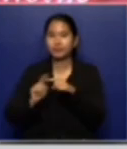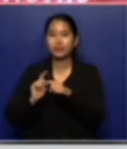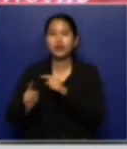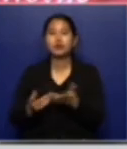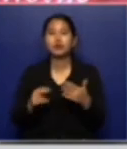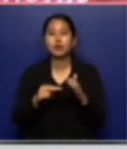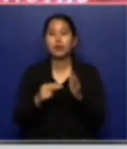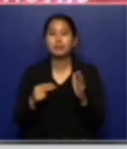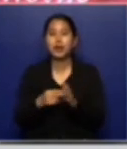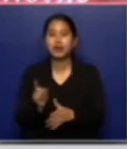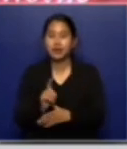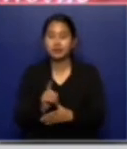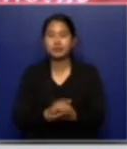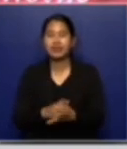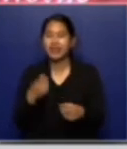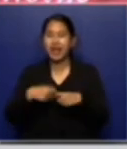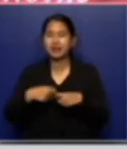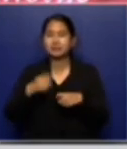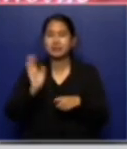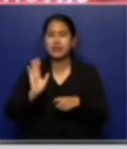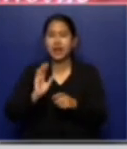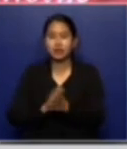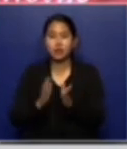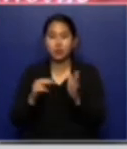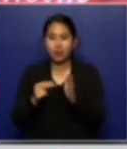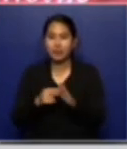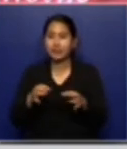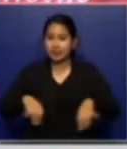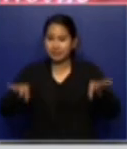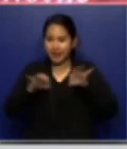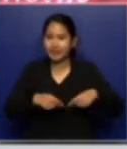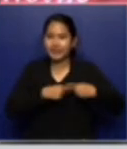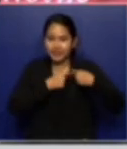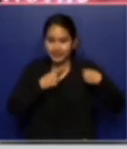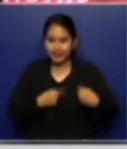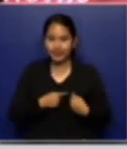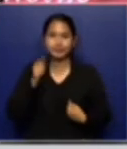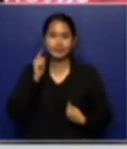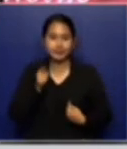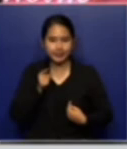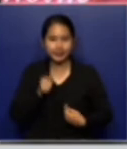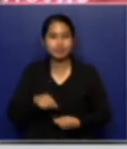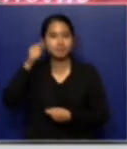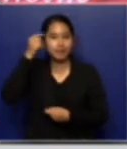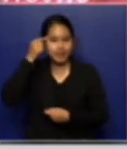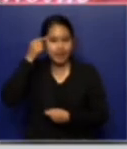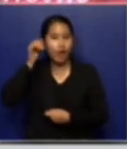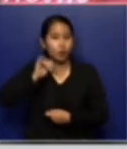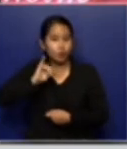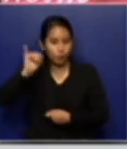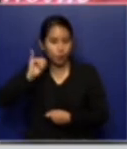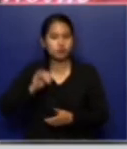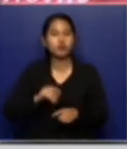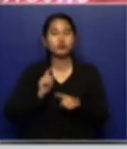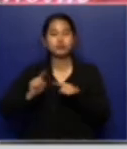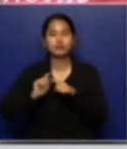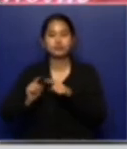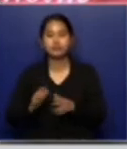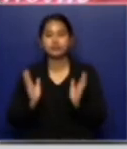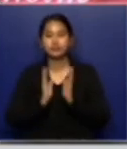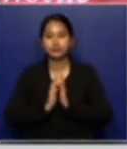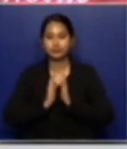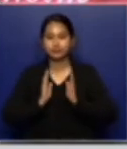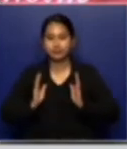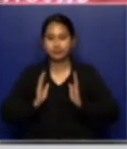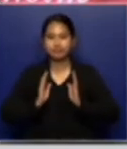รื่องยากหรอกค่ะเพียงแต่ต้องอาศัยความจริงใจจากรัฐบาลและทัศนคติที่ถูกต้องของรัฐบาลค่ะขอขอบพระคุ